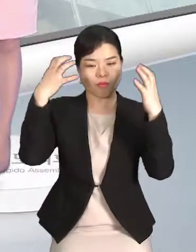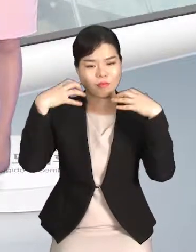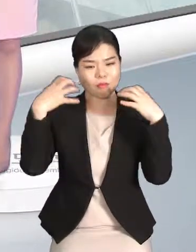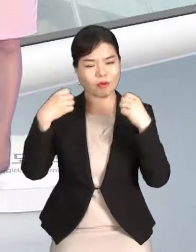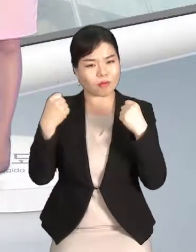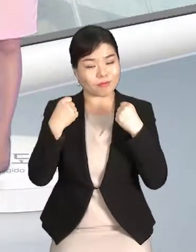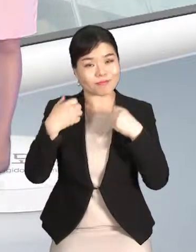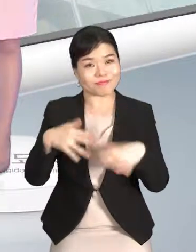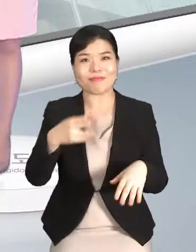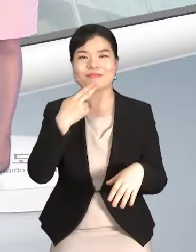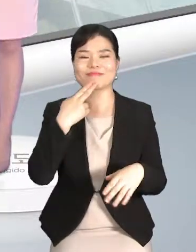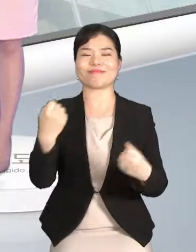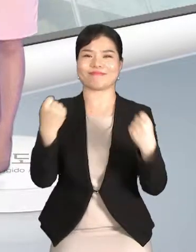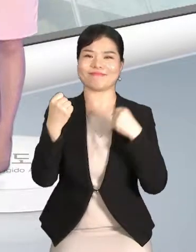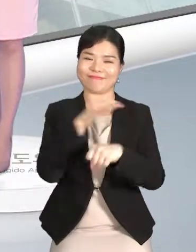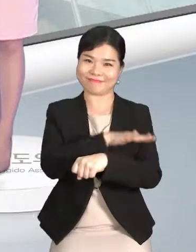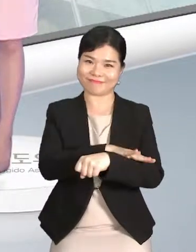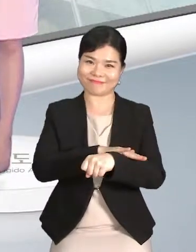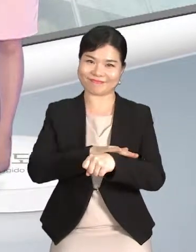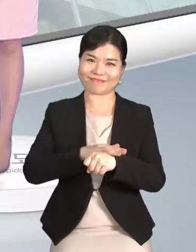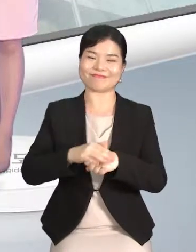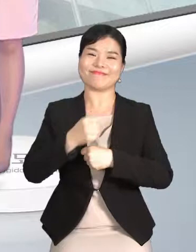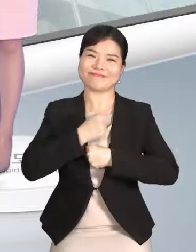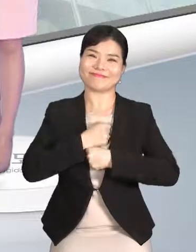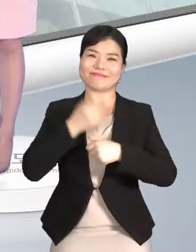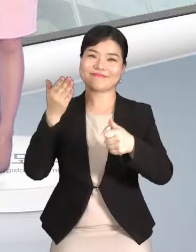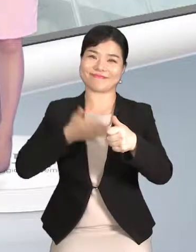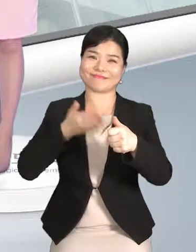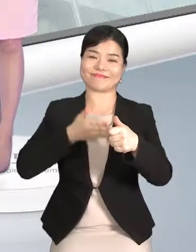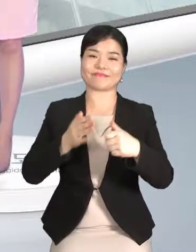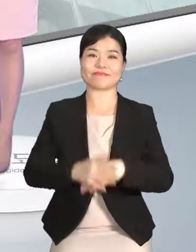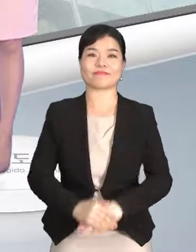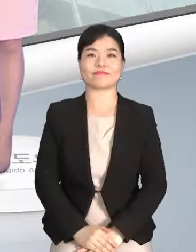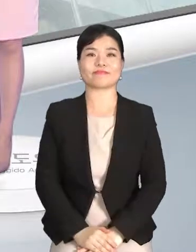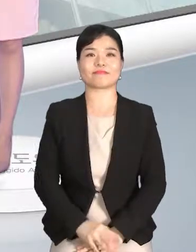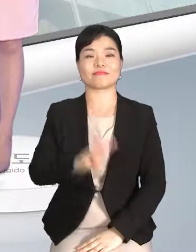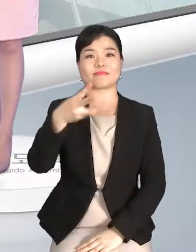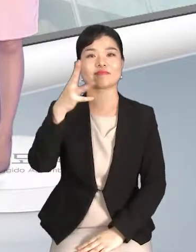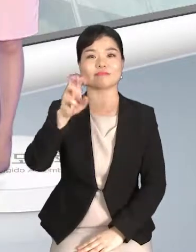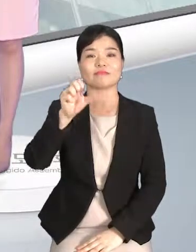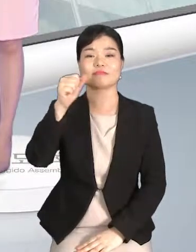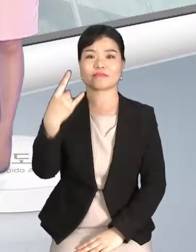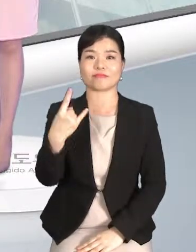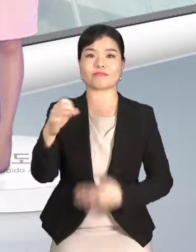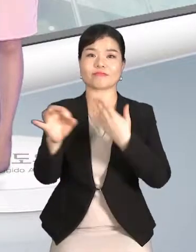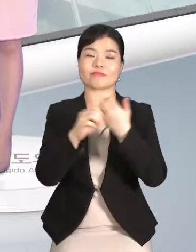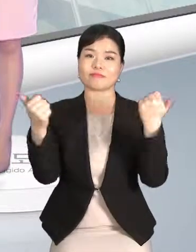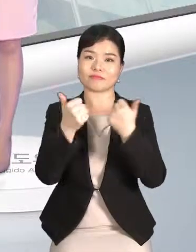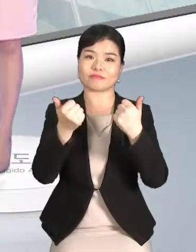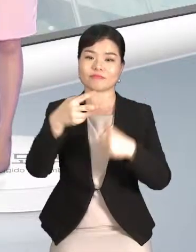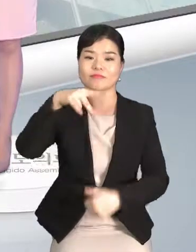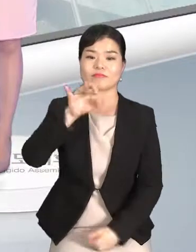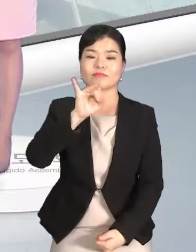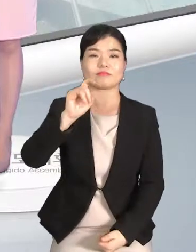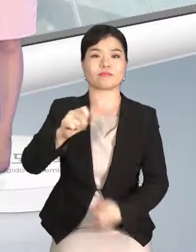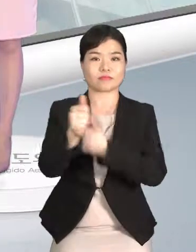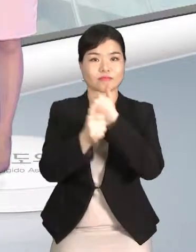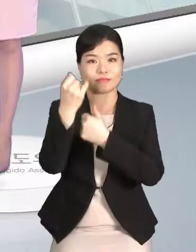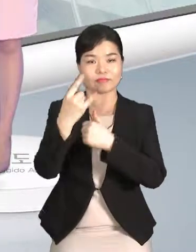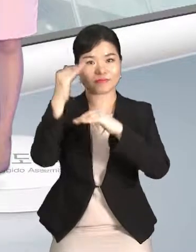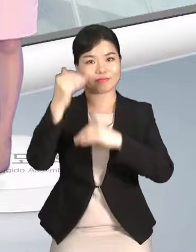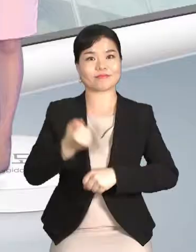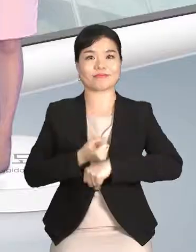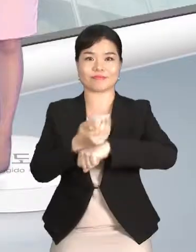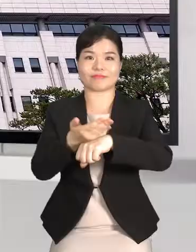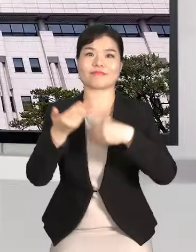기운 빠지지 않도록 건강을 체크하셨으면 좋겠습니다. 그럼 제335회 임시회 상임위원회 소식을 전달해